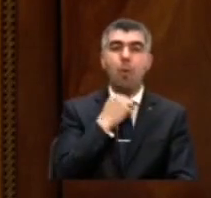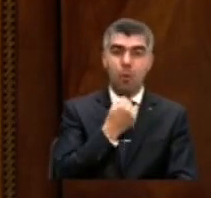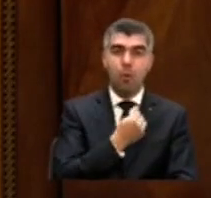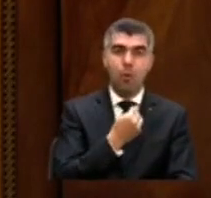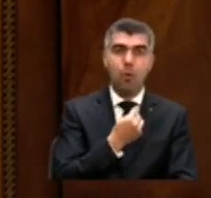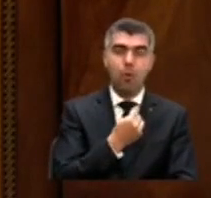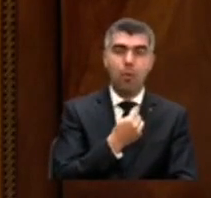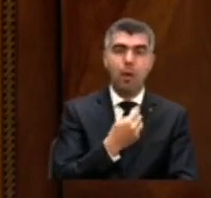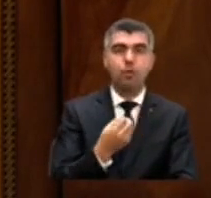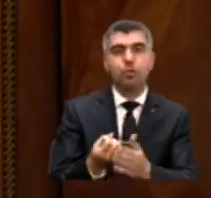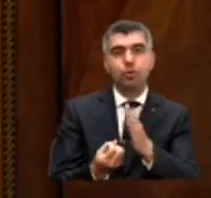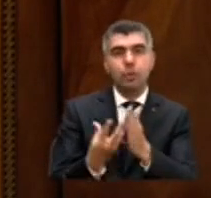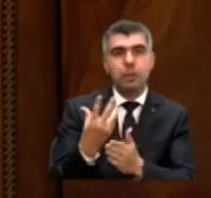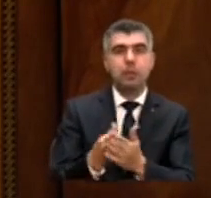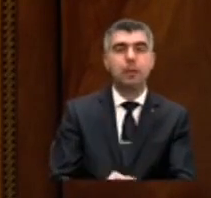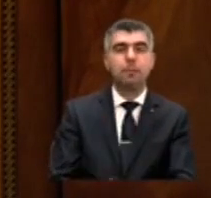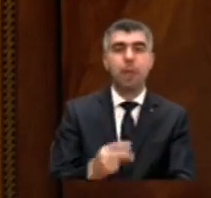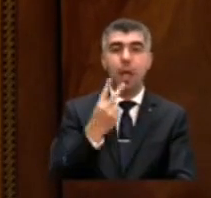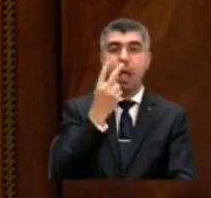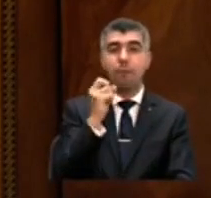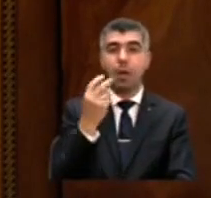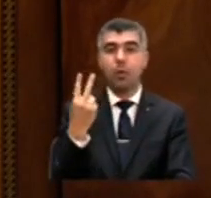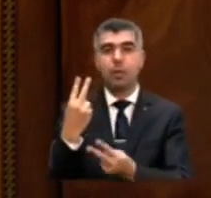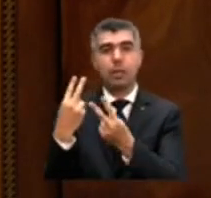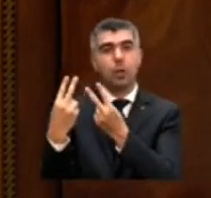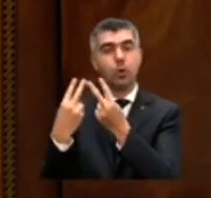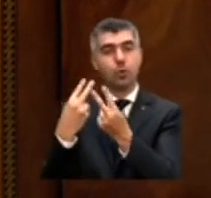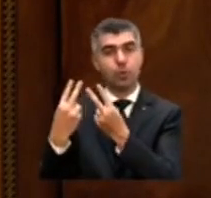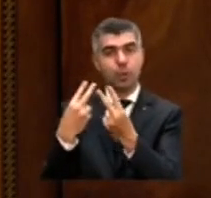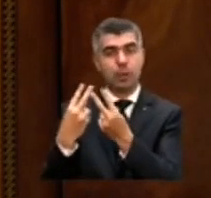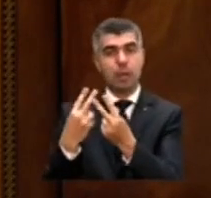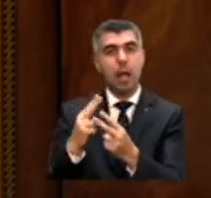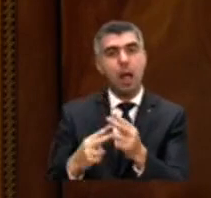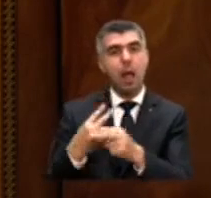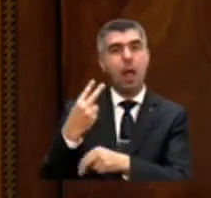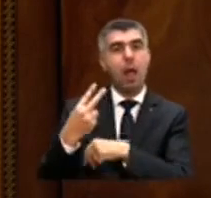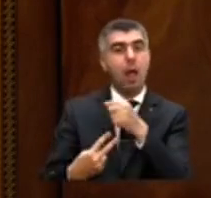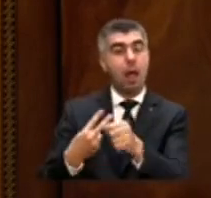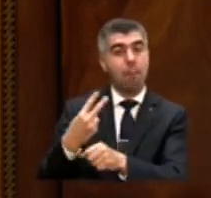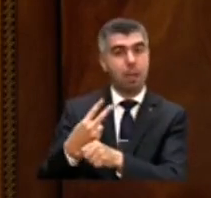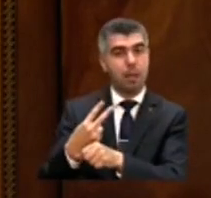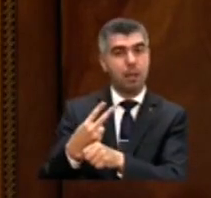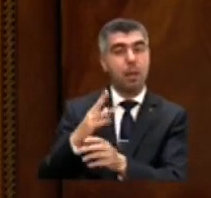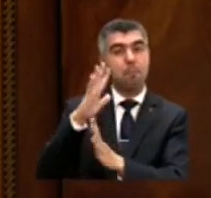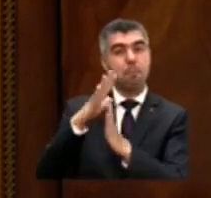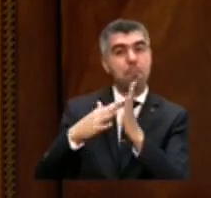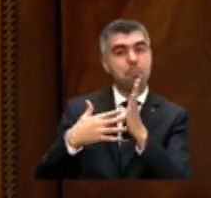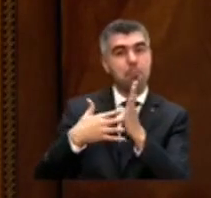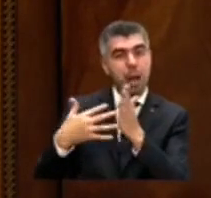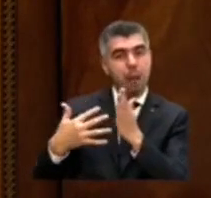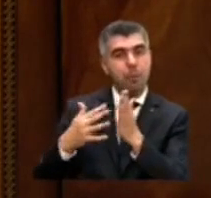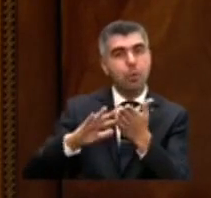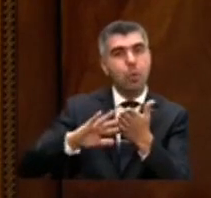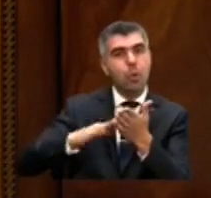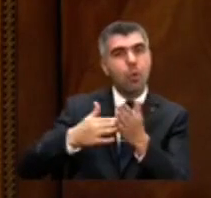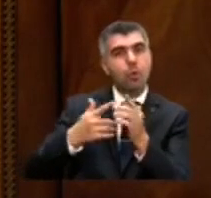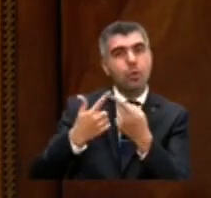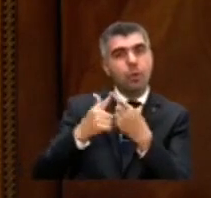تقدم الحكومة ابتداء من 2022 لمدة سنتين برنامج أوراش عامة صغرى